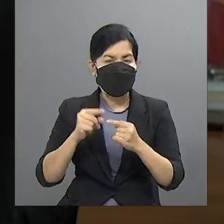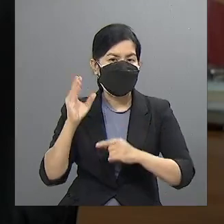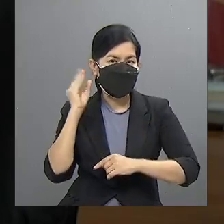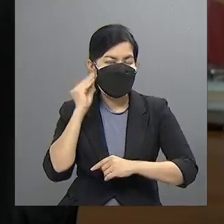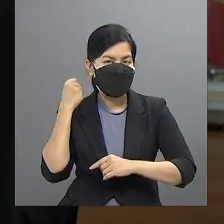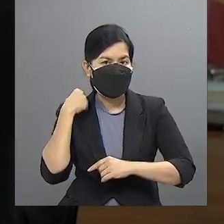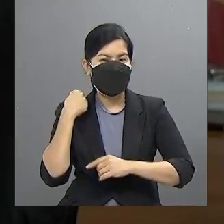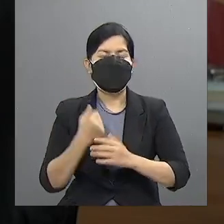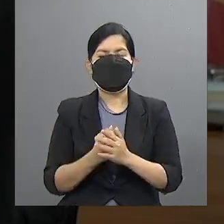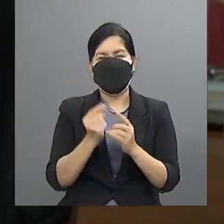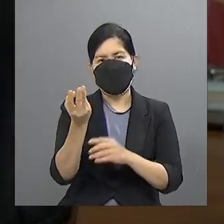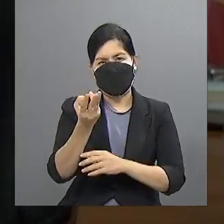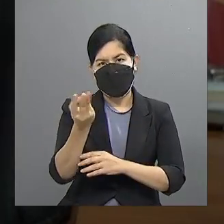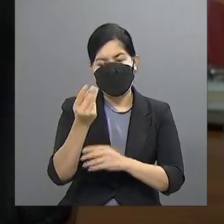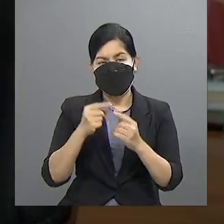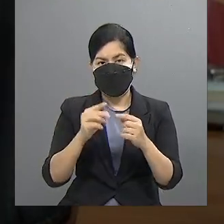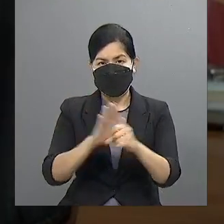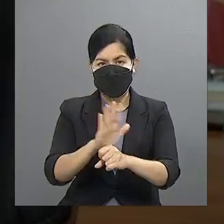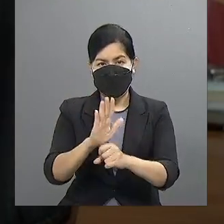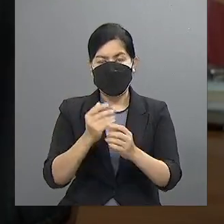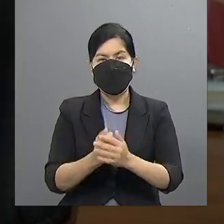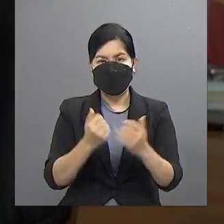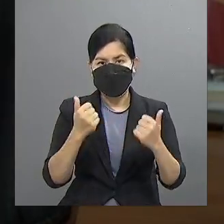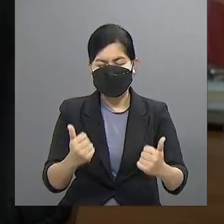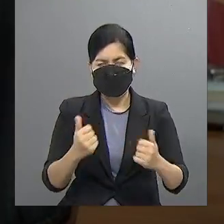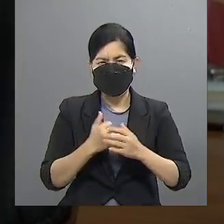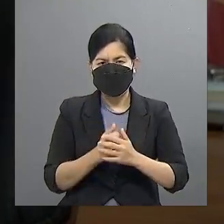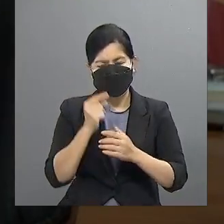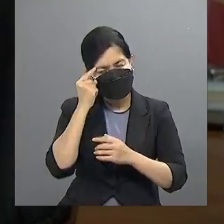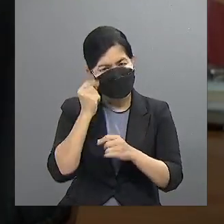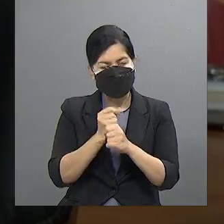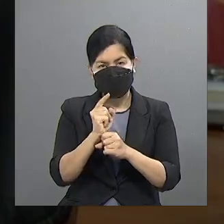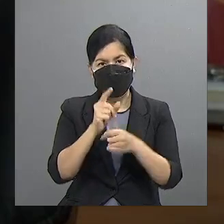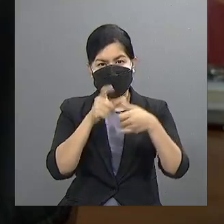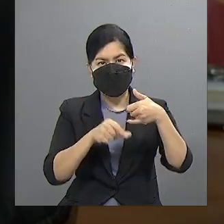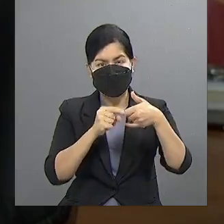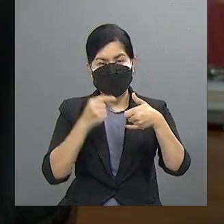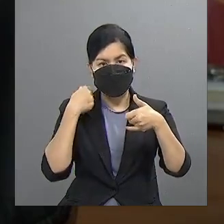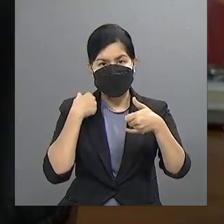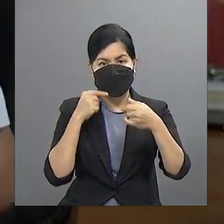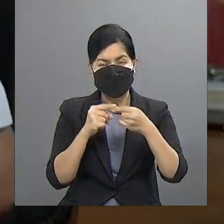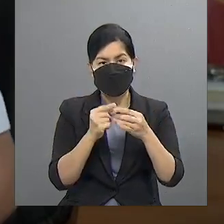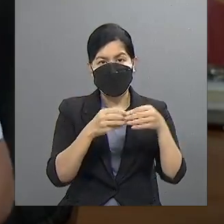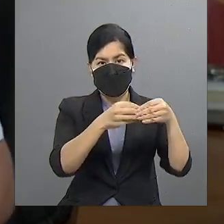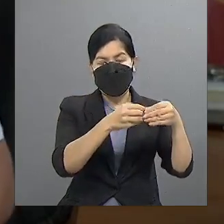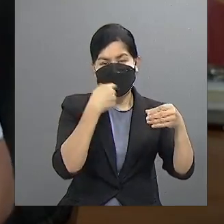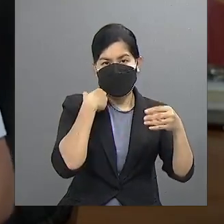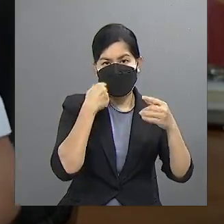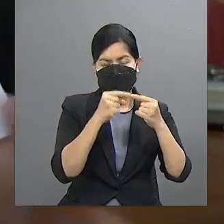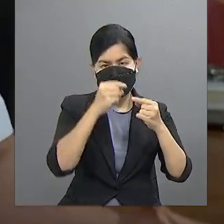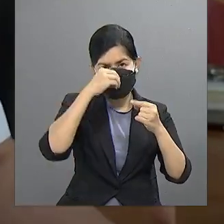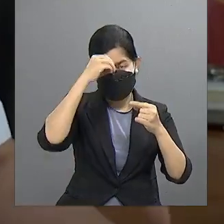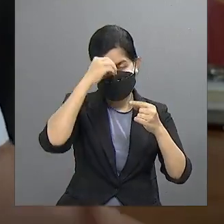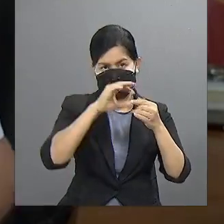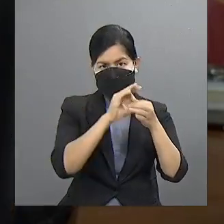ให้เรากำลังมองว่าเอ๊ะจริงๆแล้วแทนที่จะต้องพัฒนานักจิตวิทยาการปรึกษาเยอะๆซึ่งอาจจะไม่ทันหรือไม่เพียงพอรูปแบบหนึ่งที่จะช่ว